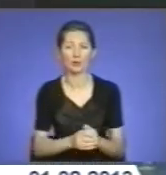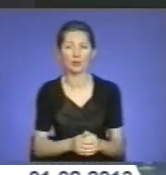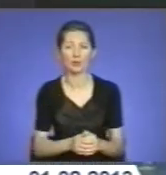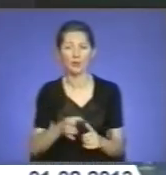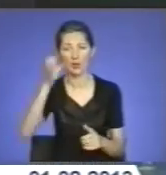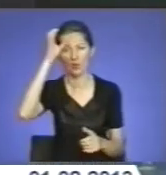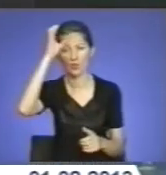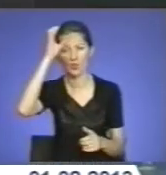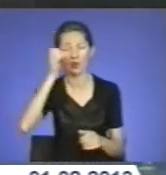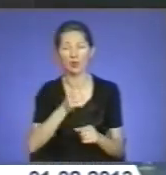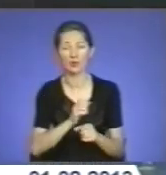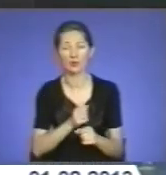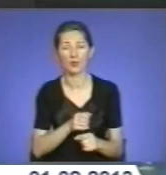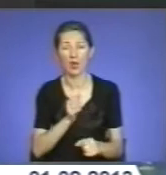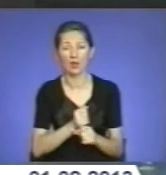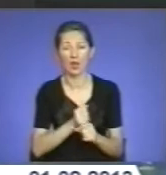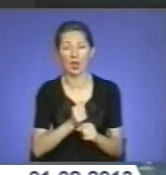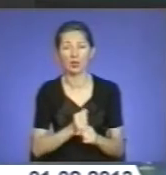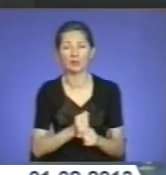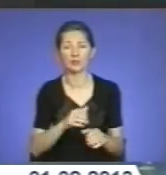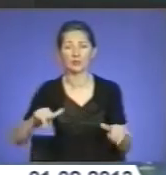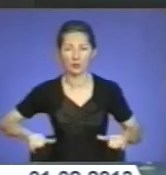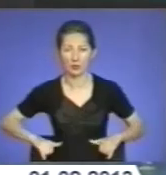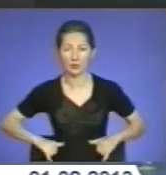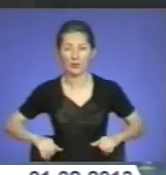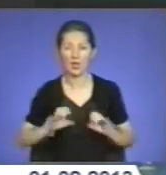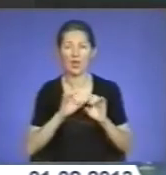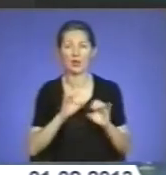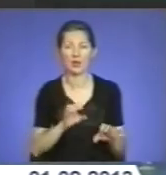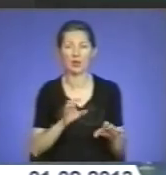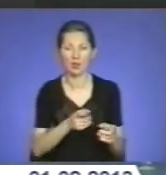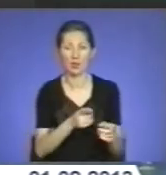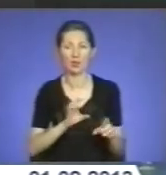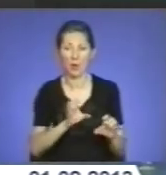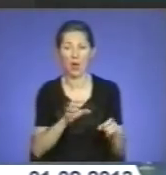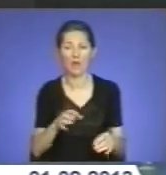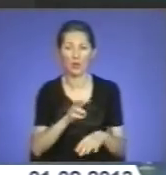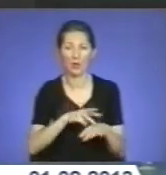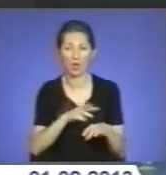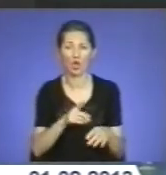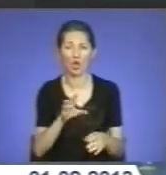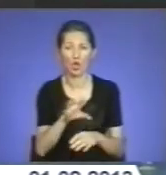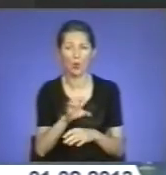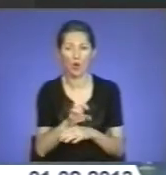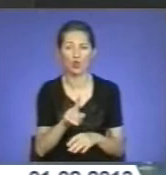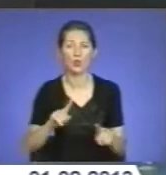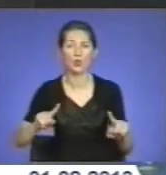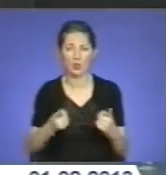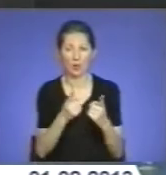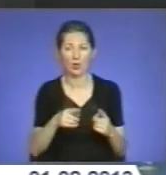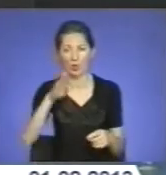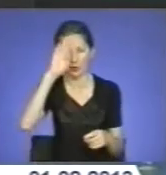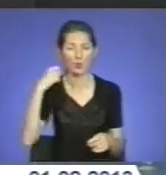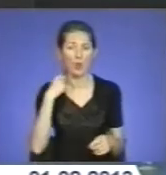Вчинив хуліганство і натравив на правоохоронців бійцівського собаку. Щоб затримати тернополянина у стані алкогольного сп'яніння,